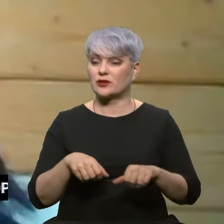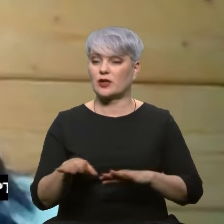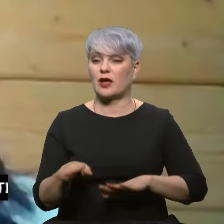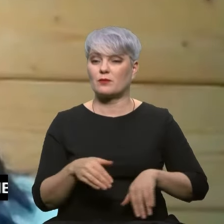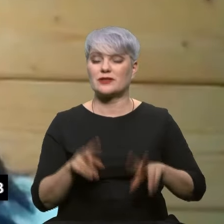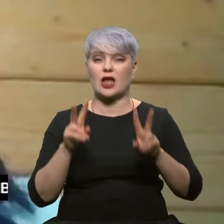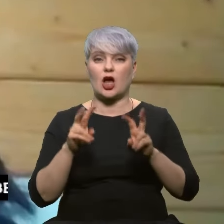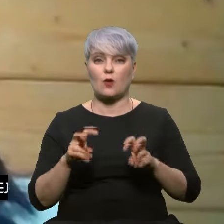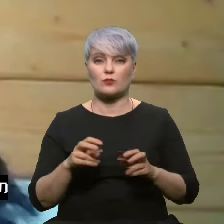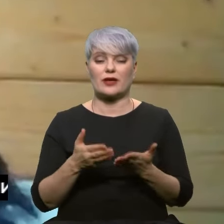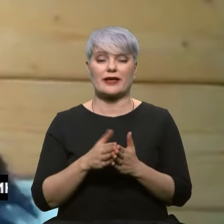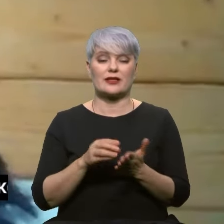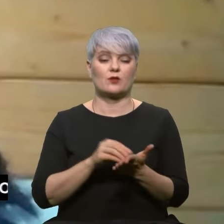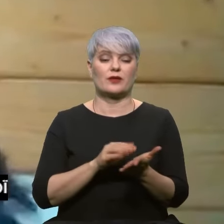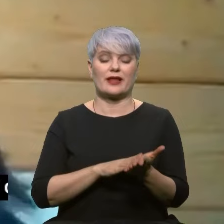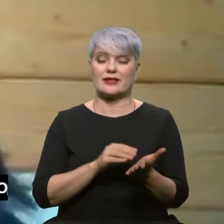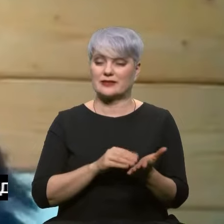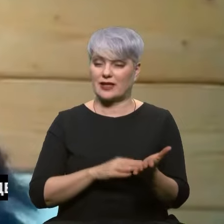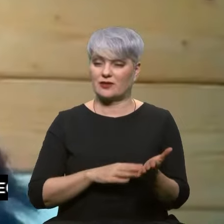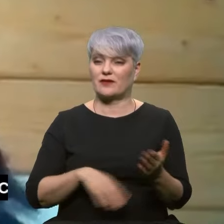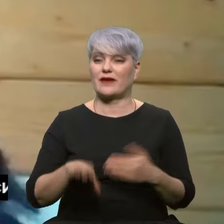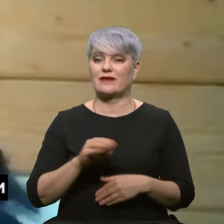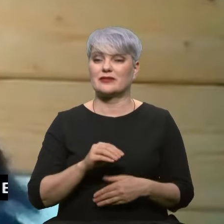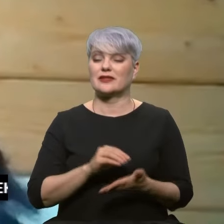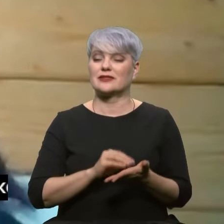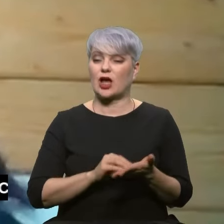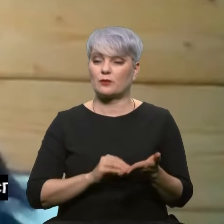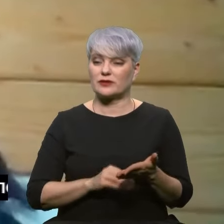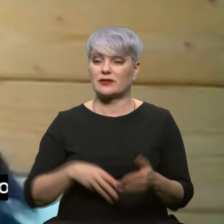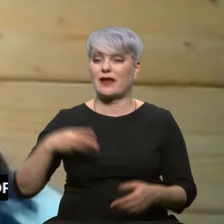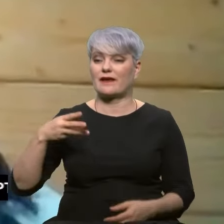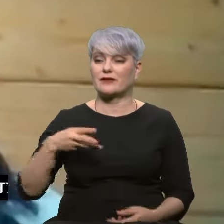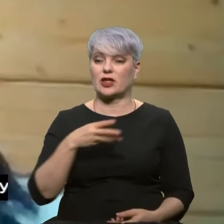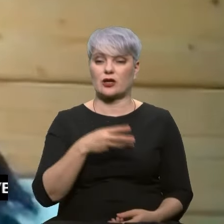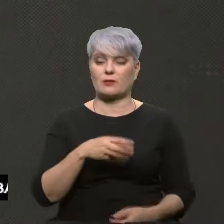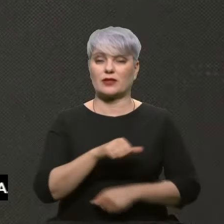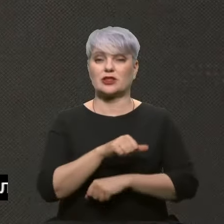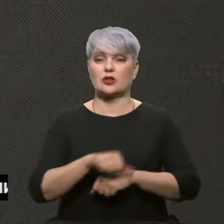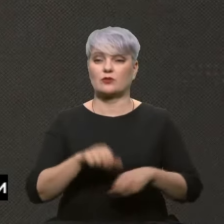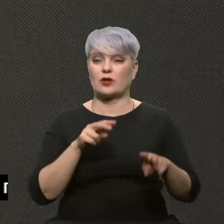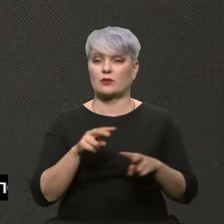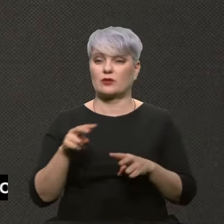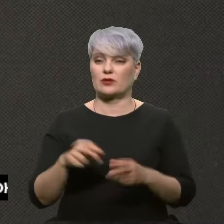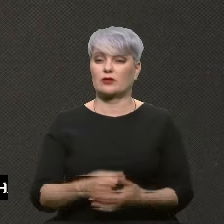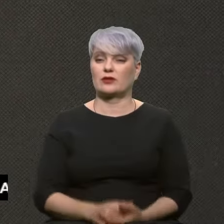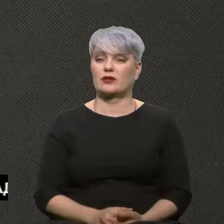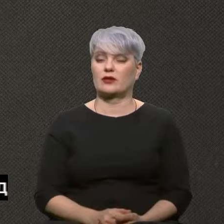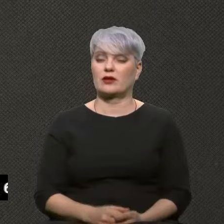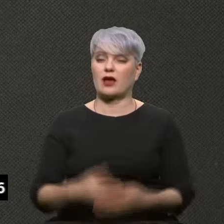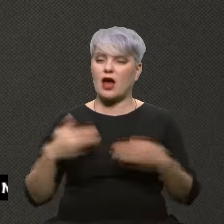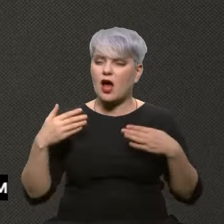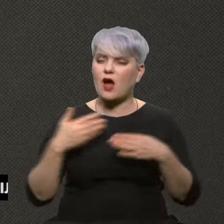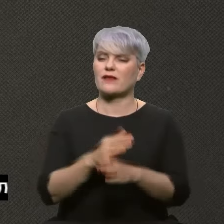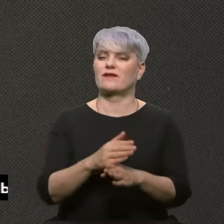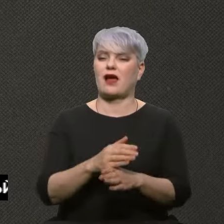обшуків книгу резервів і всі записи відеокамер зовнішнього спостереження. Кремлівська